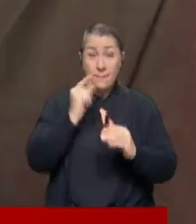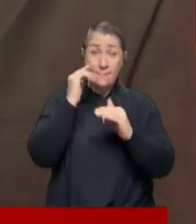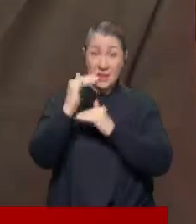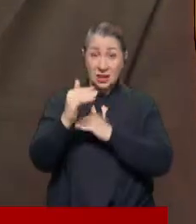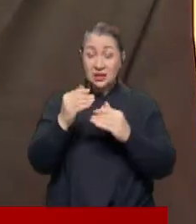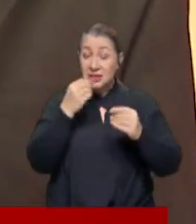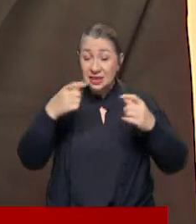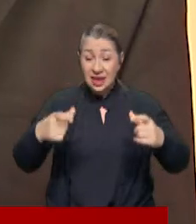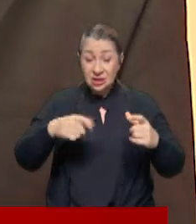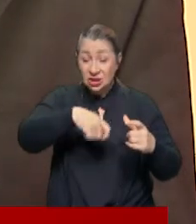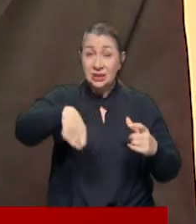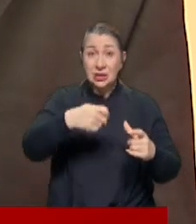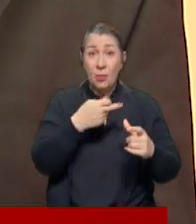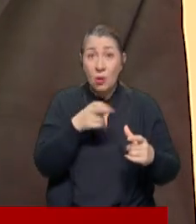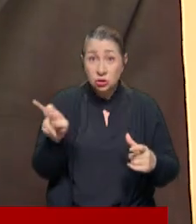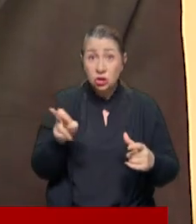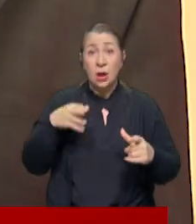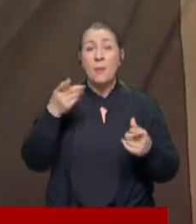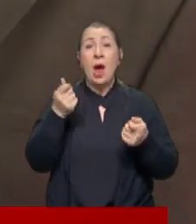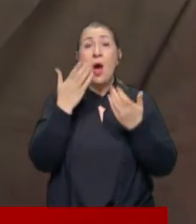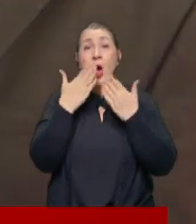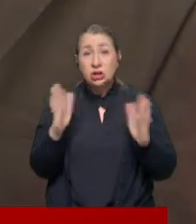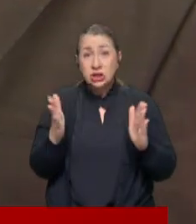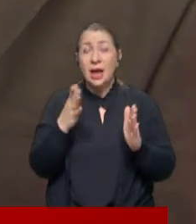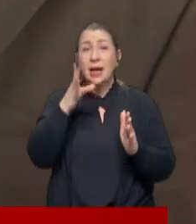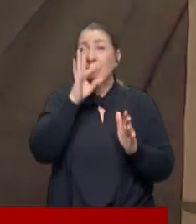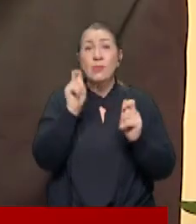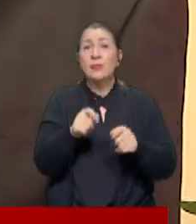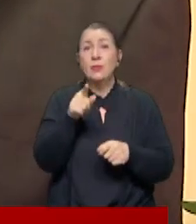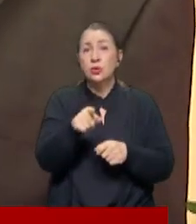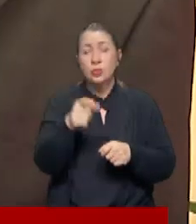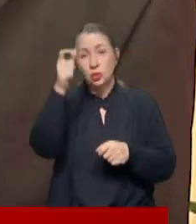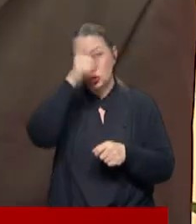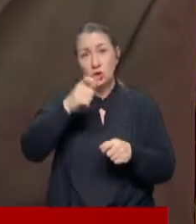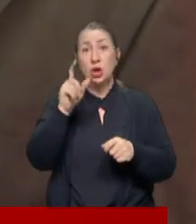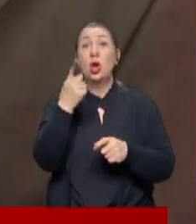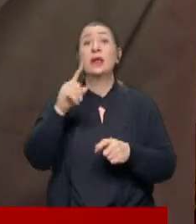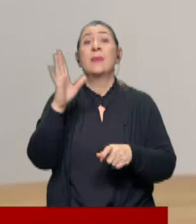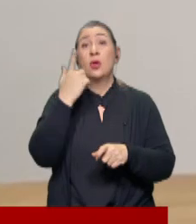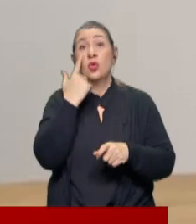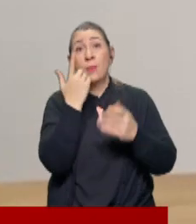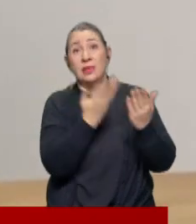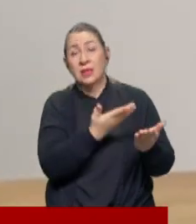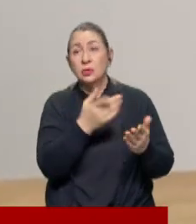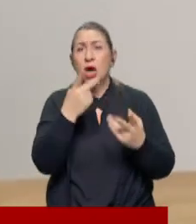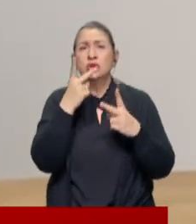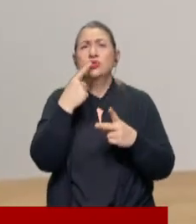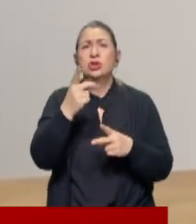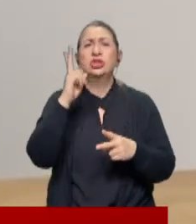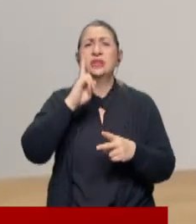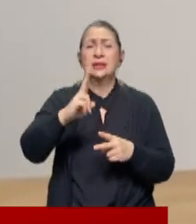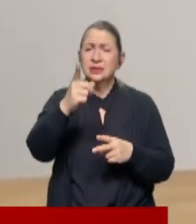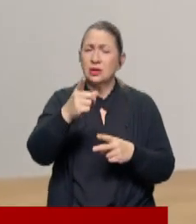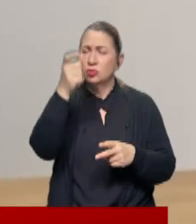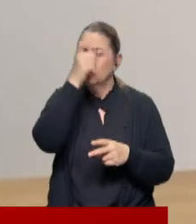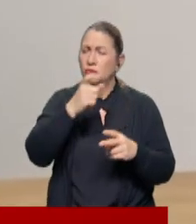milletin tenceresi boşsa, cebi boşsa kim bunu bu hale getiren? Bu ülkeyi yönetemeyen hükümet. Şunu diyor açıkça: